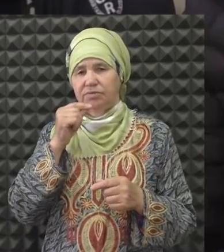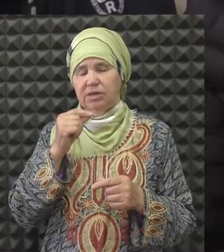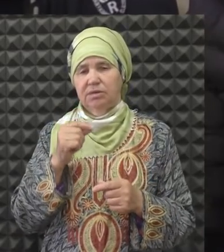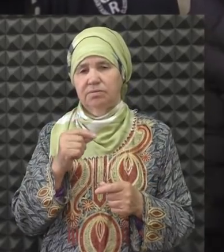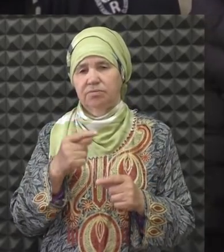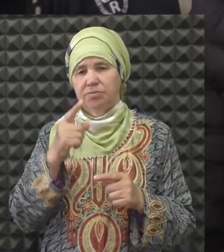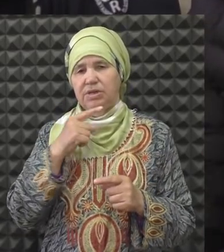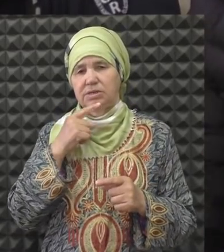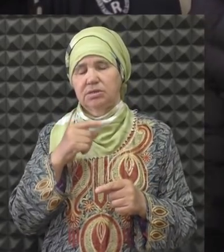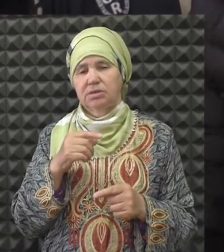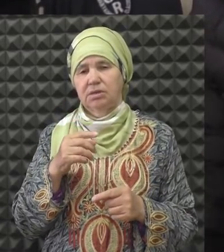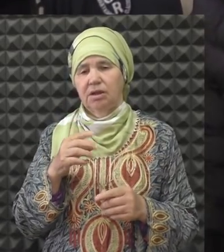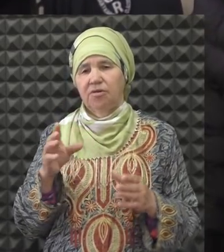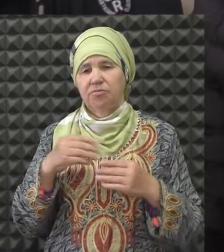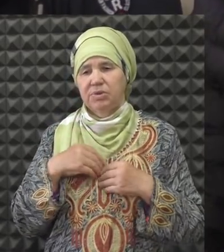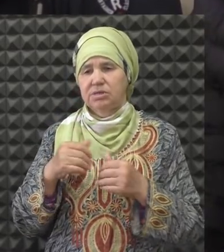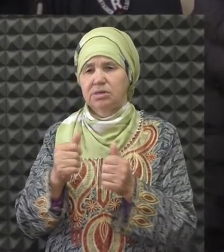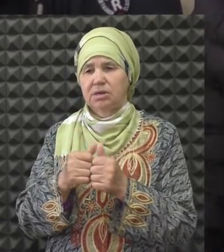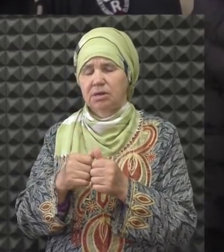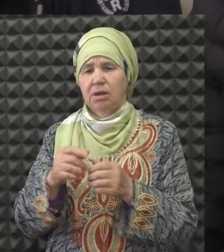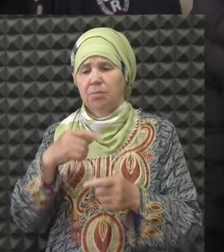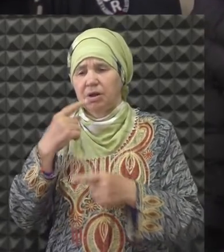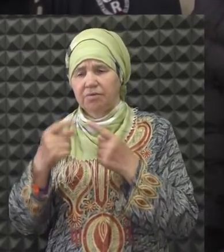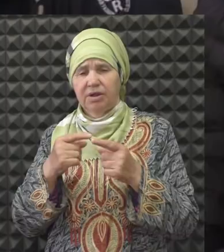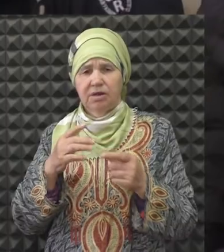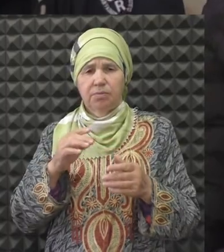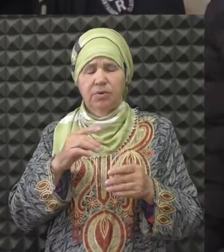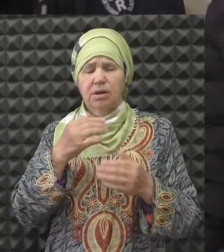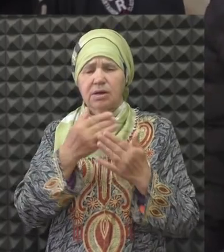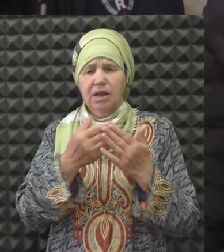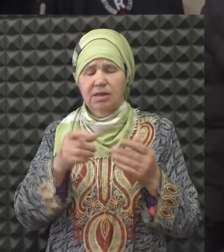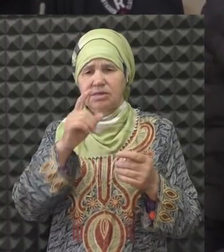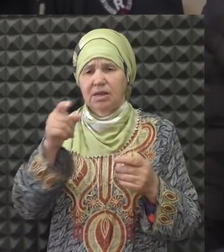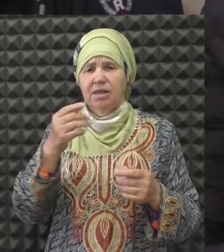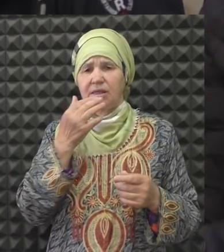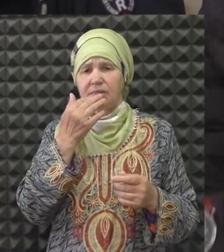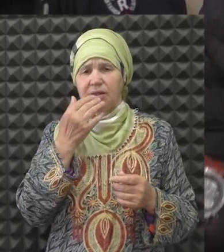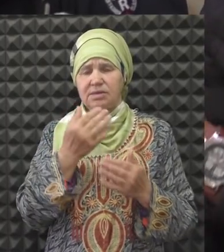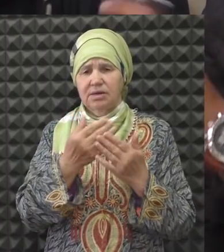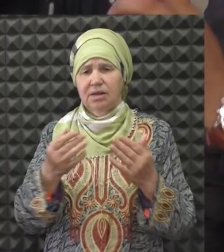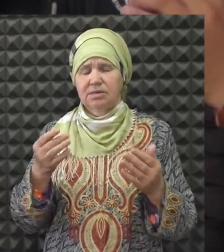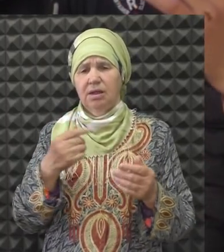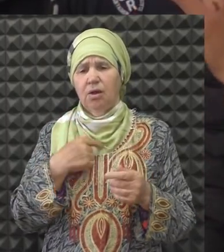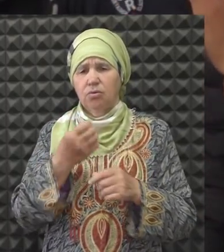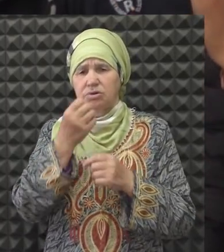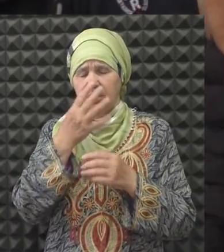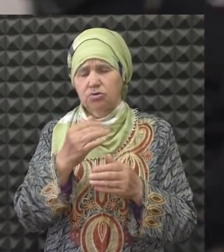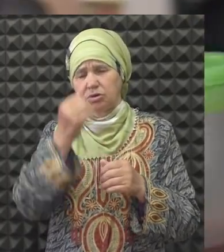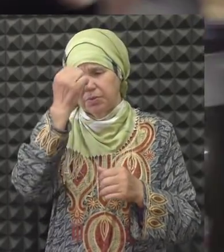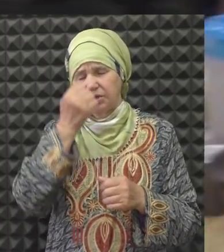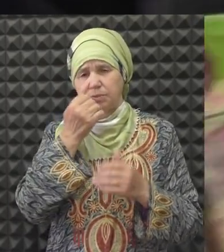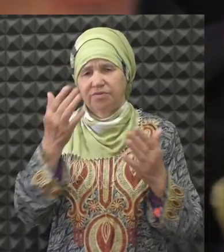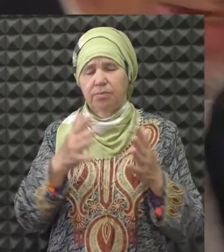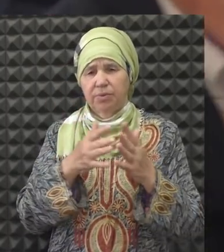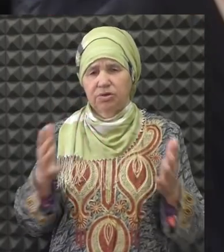Здесь много нации. Вместе сядем и поговоримся, и подружимся. Очень это хорошо.